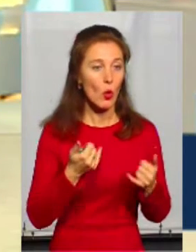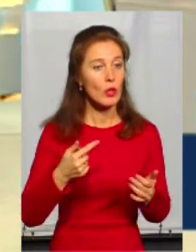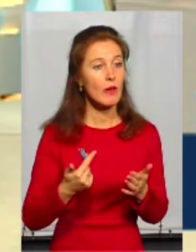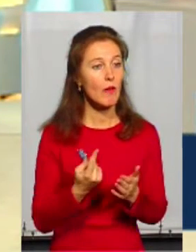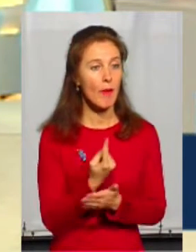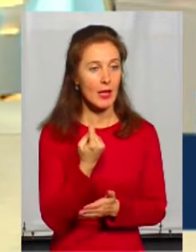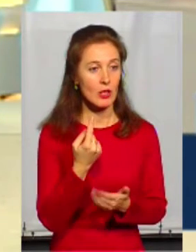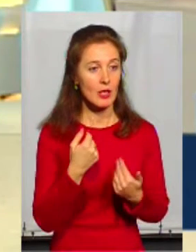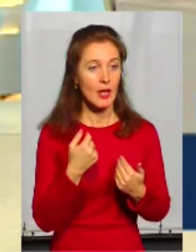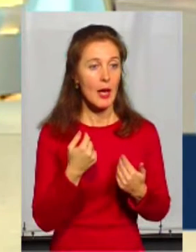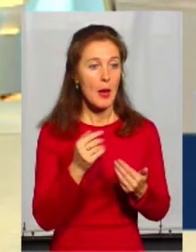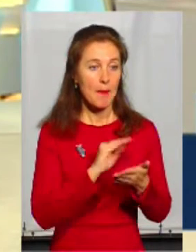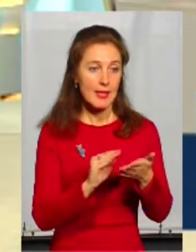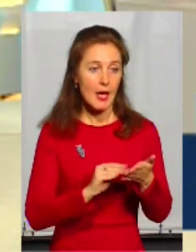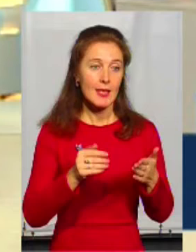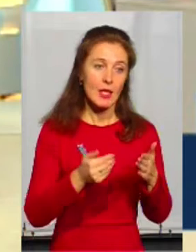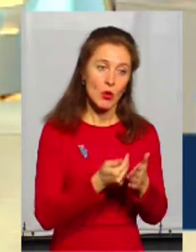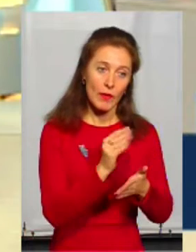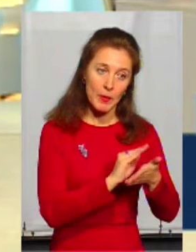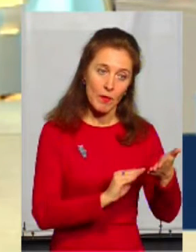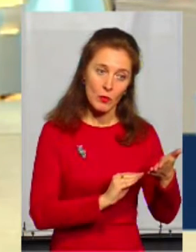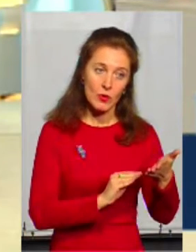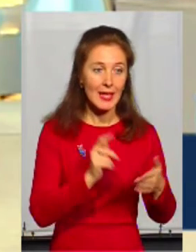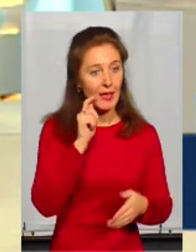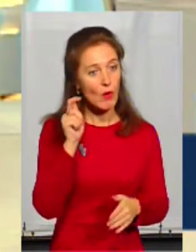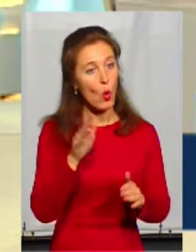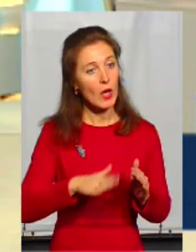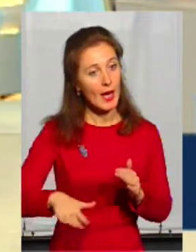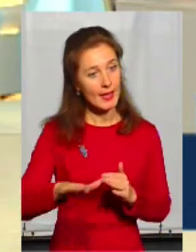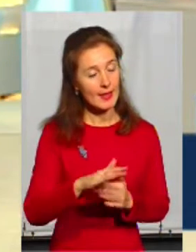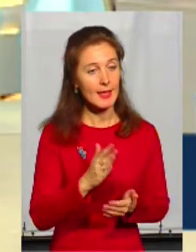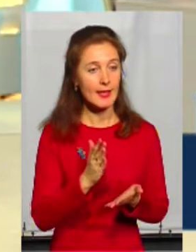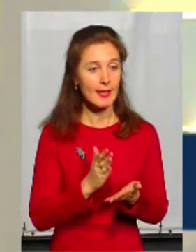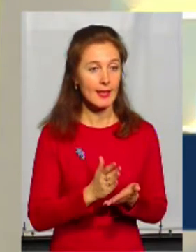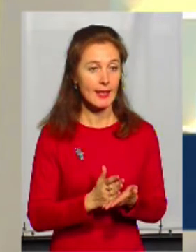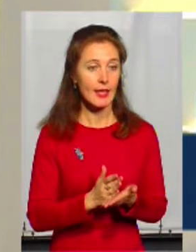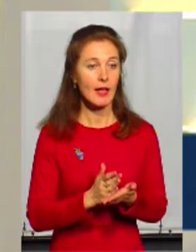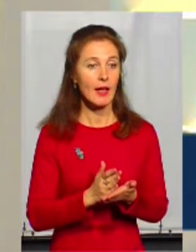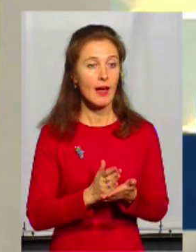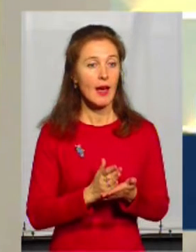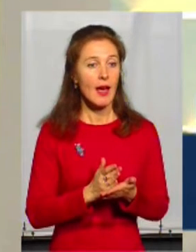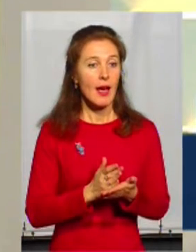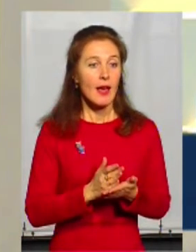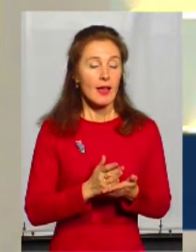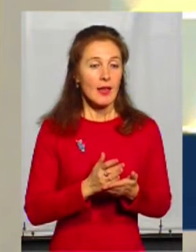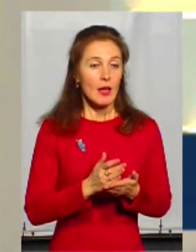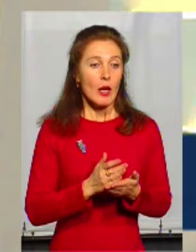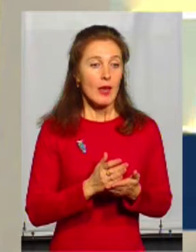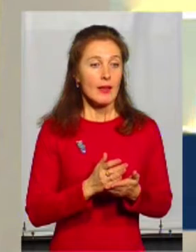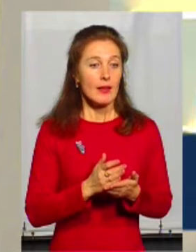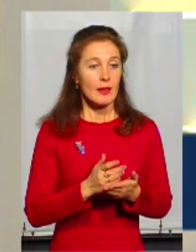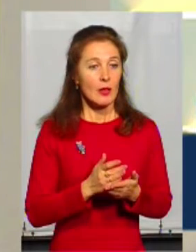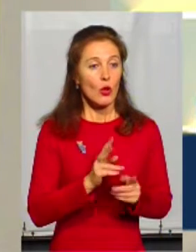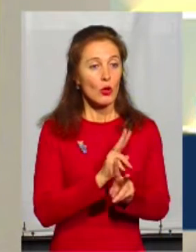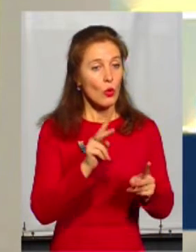писала радіодиктант за новим правописом. І в Україні є прихильники і не прихильники, скажімо так,